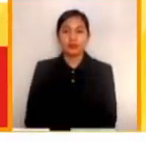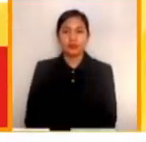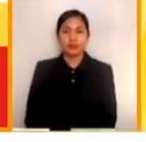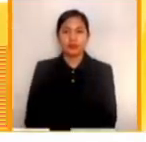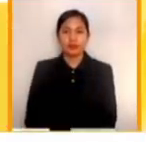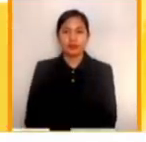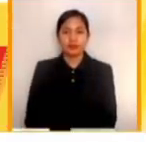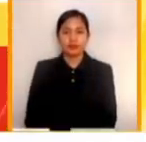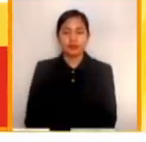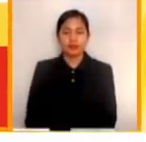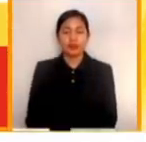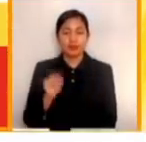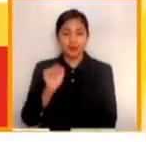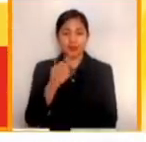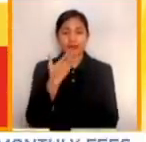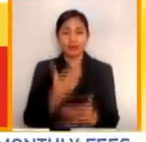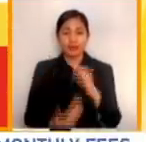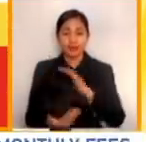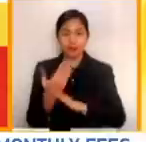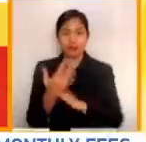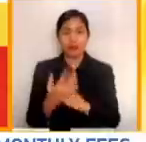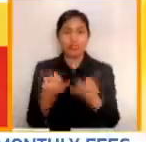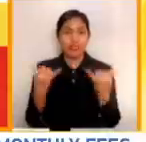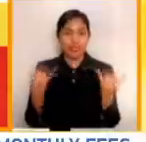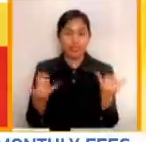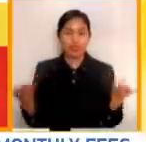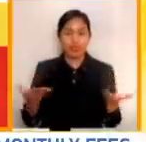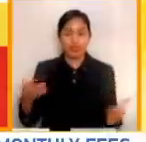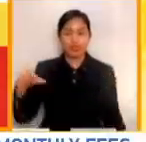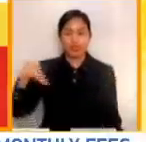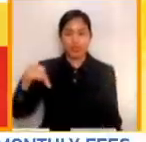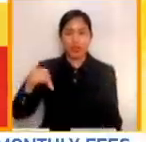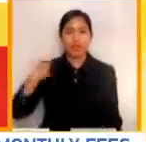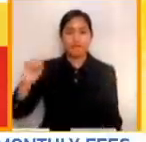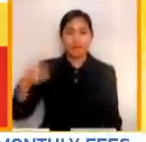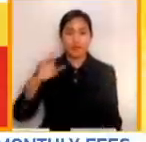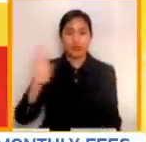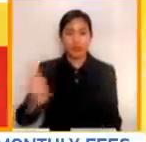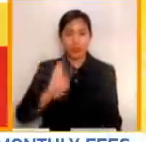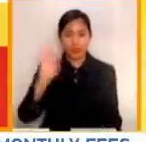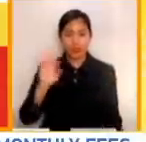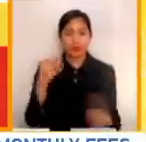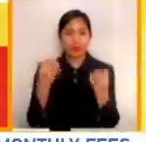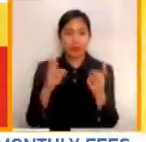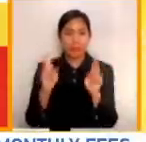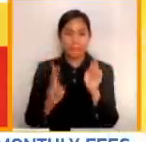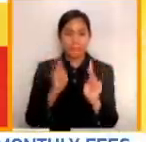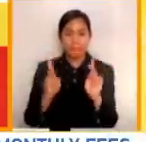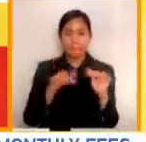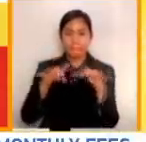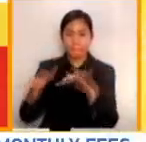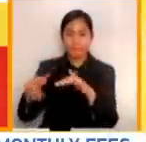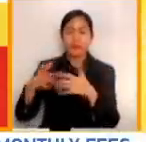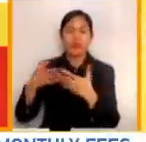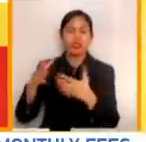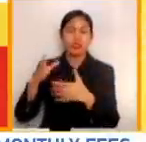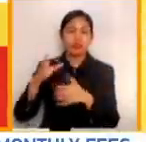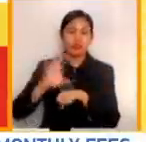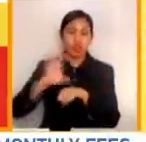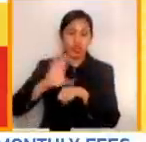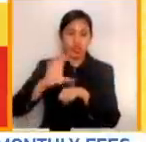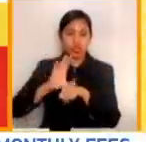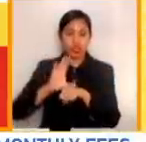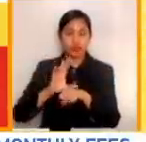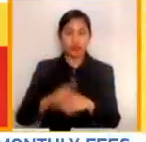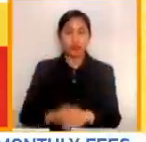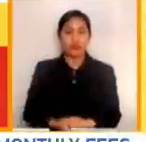Kani, good morning. First Friday sa Quiapo at marami ang nagsipunta sa simbahan. Dahil extended ang alert level 4 dito sa NCR. Pwede